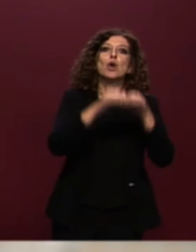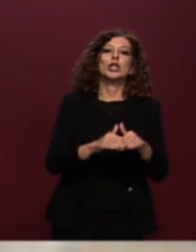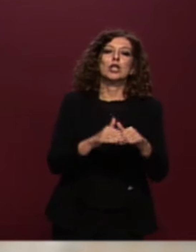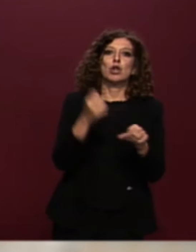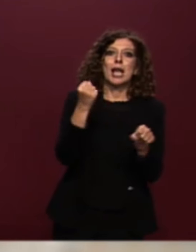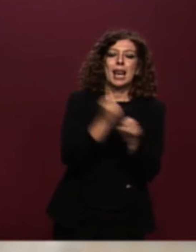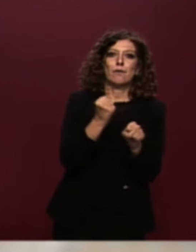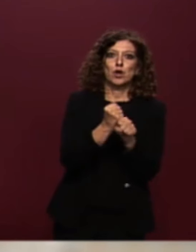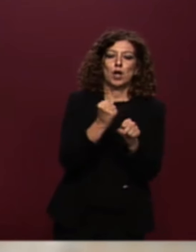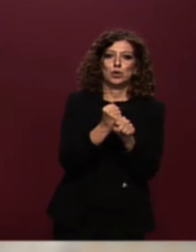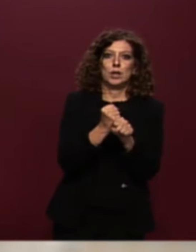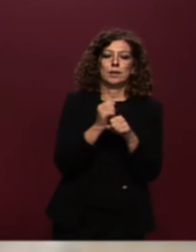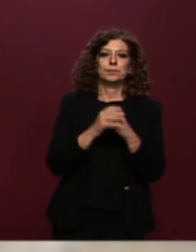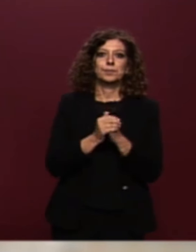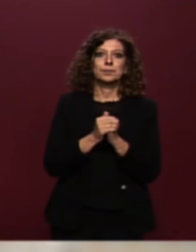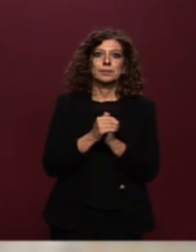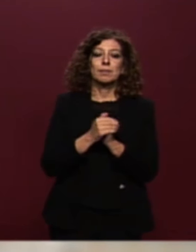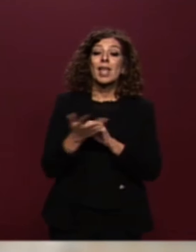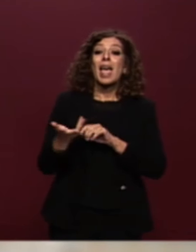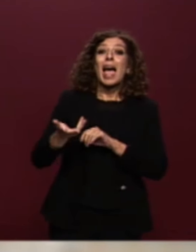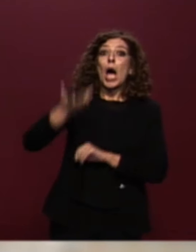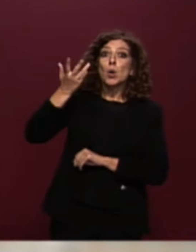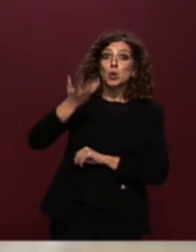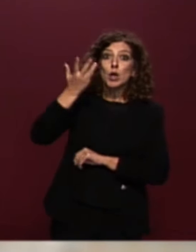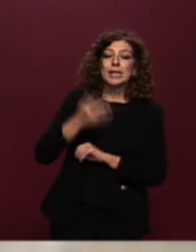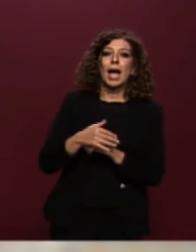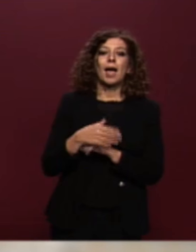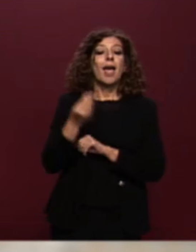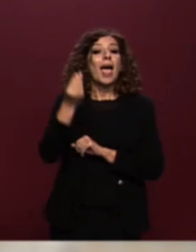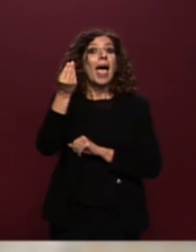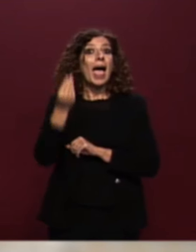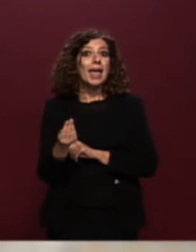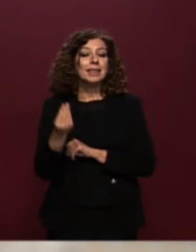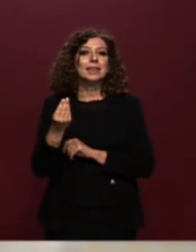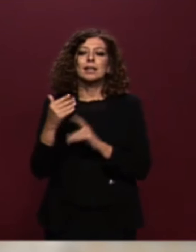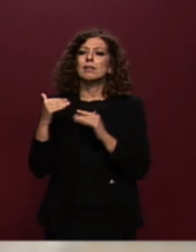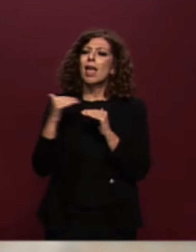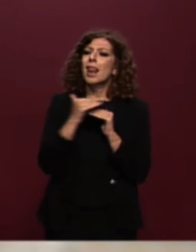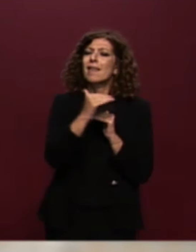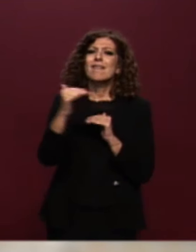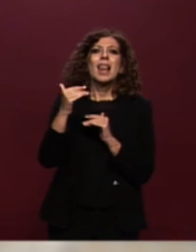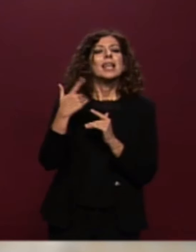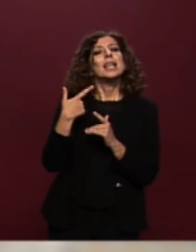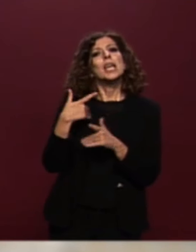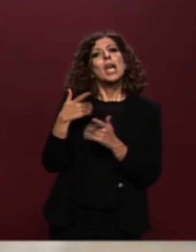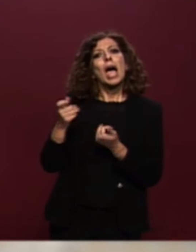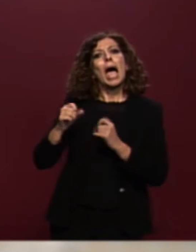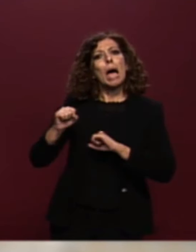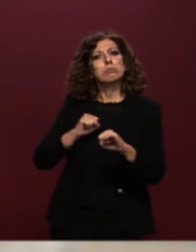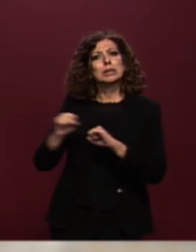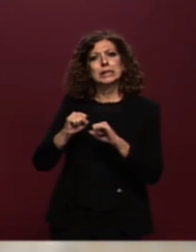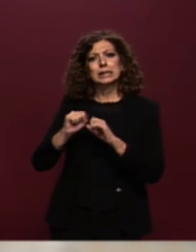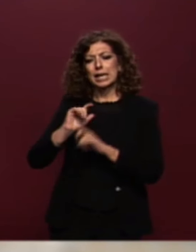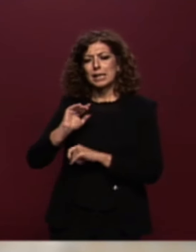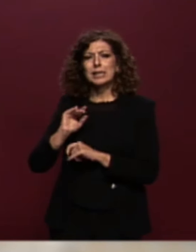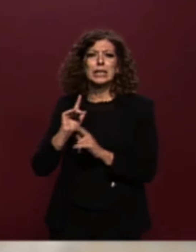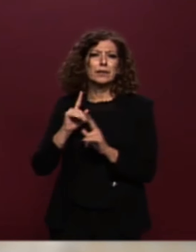tra autorità, enti, livelli amministrativi, imprese e lavoratori